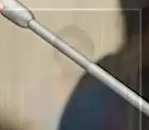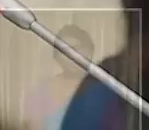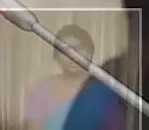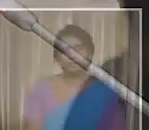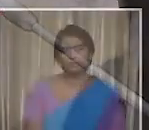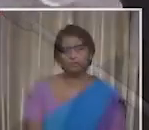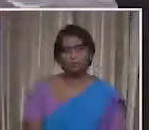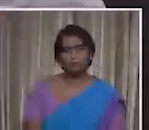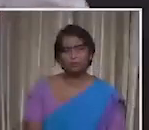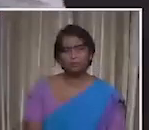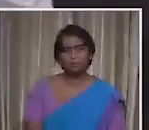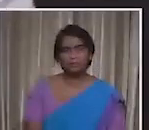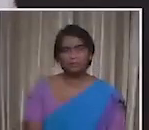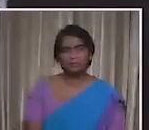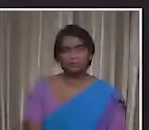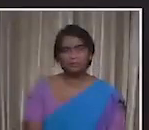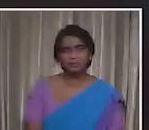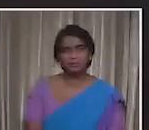नवा उन्न ये